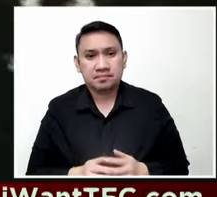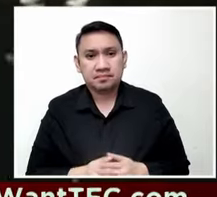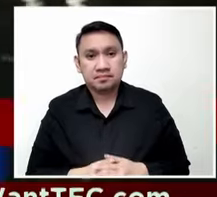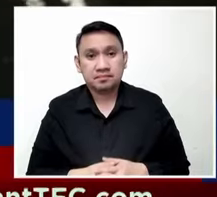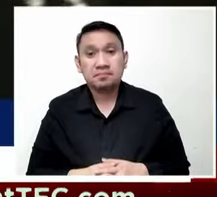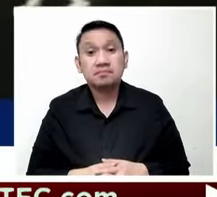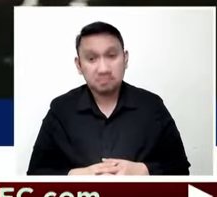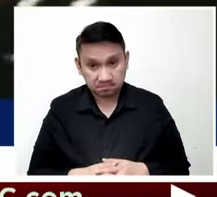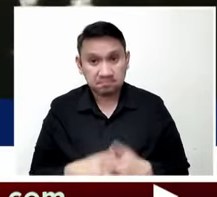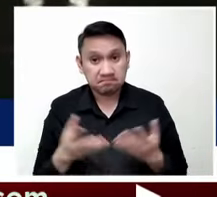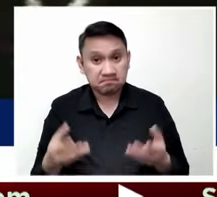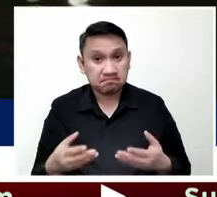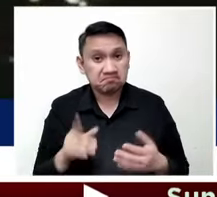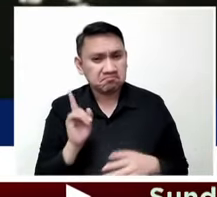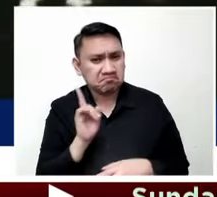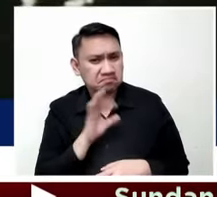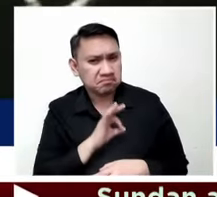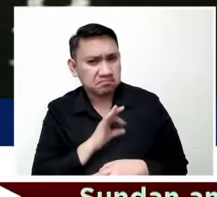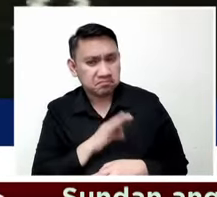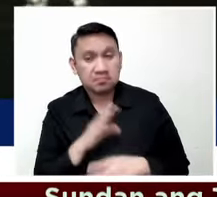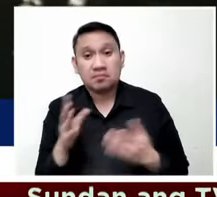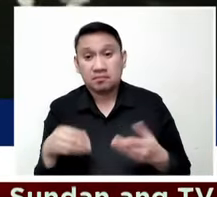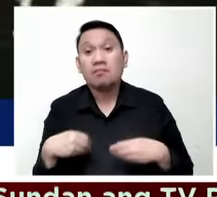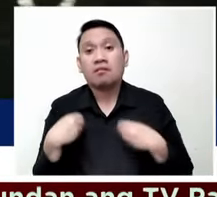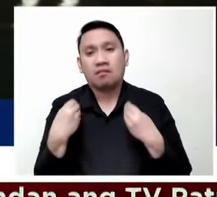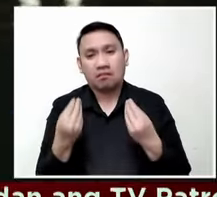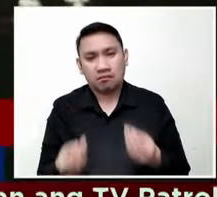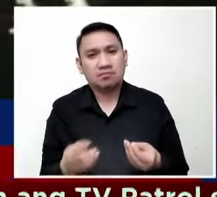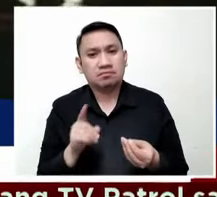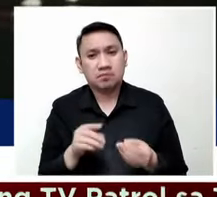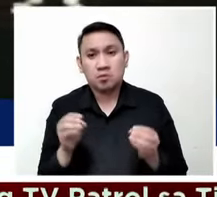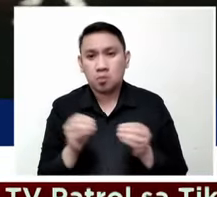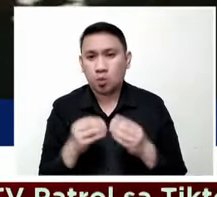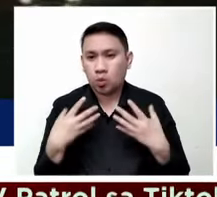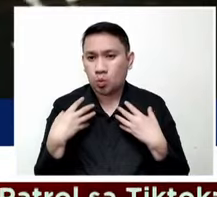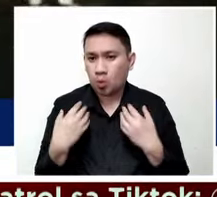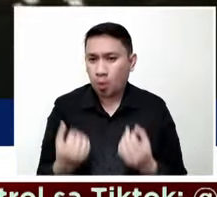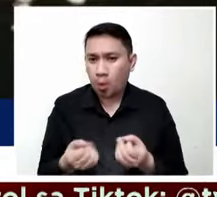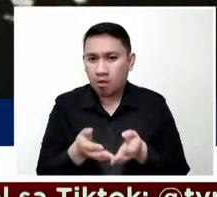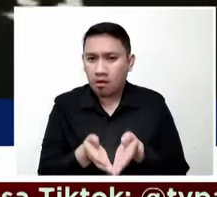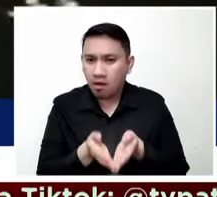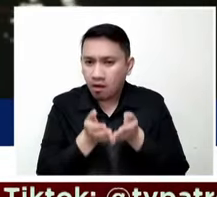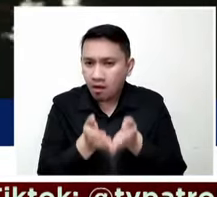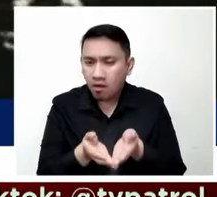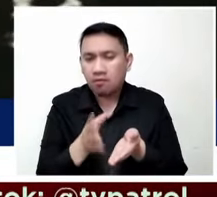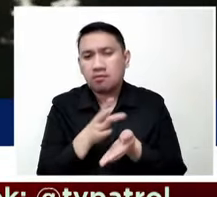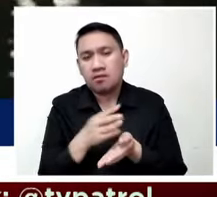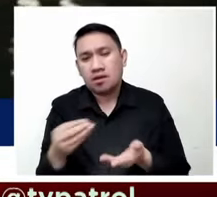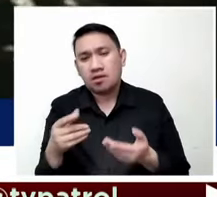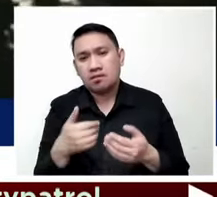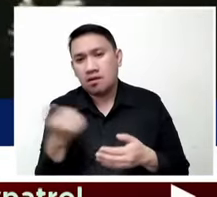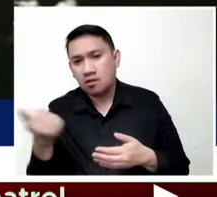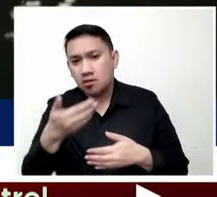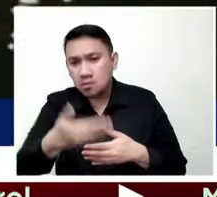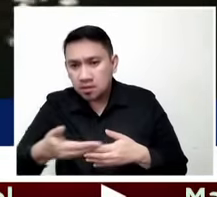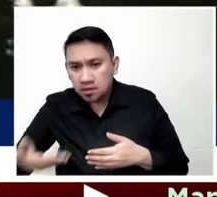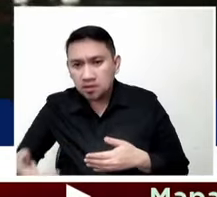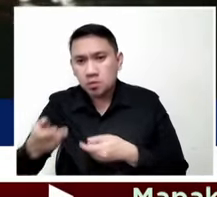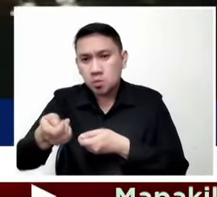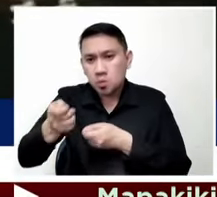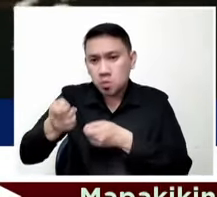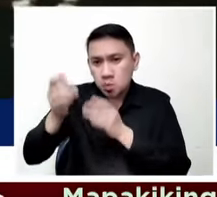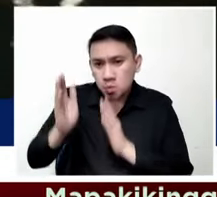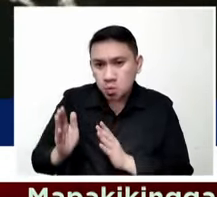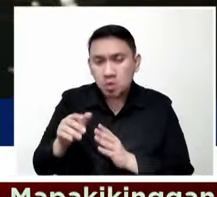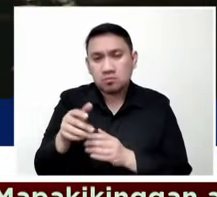Bernadette, mabibigyan ito ng mas malalaki at mas matitibay na bangka at iba pang fishing gear ang mga mangingisda para makapaglayag sila